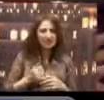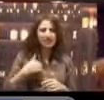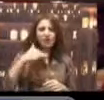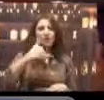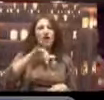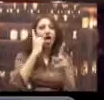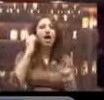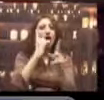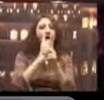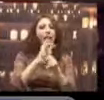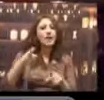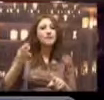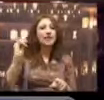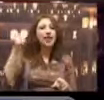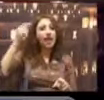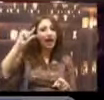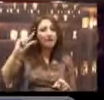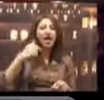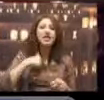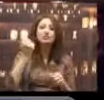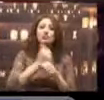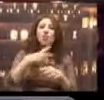استاذ عماد البهات، شغالين على ورقه.